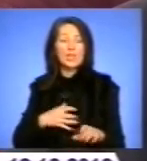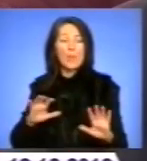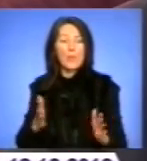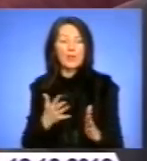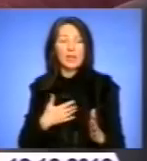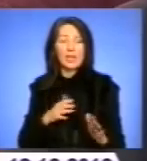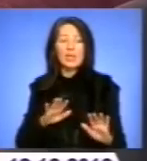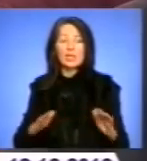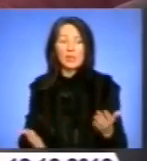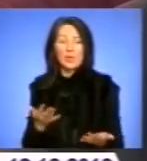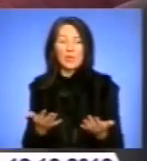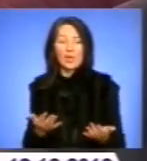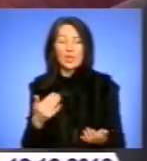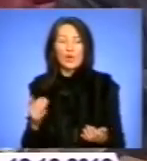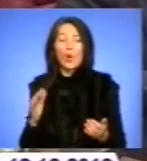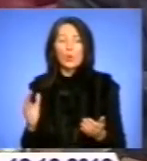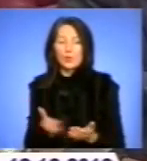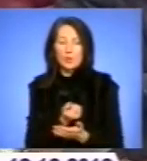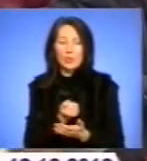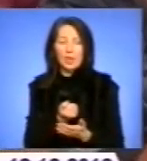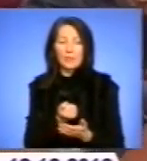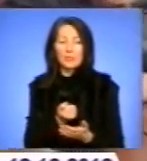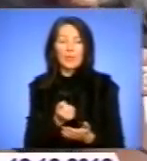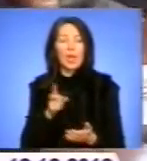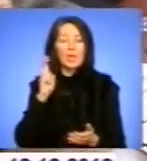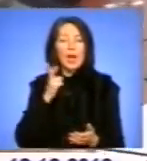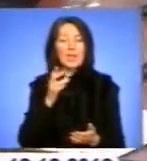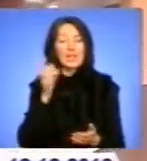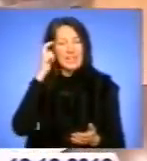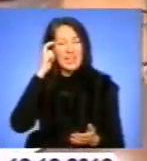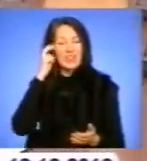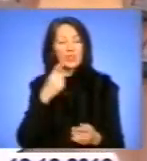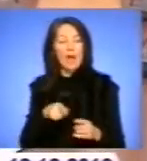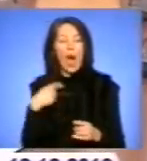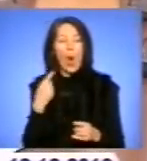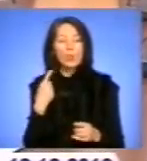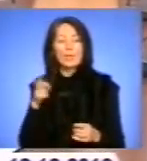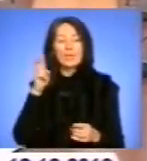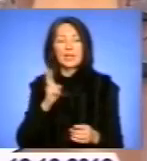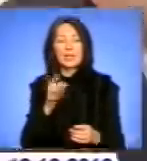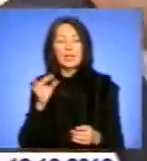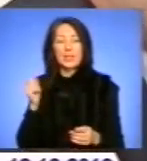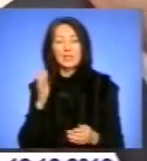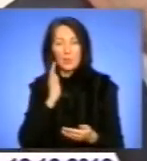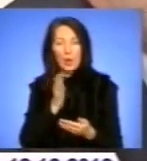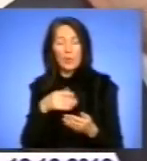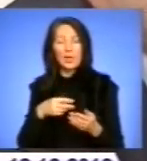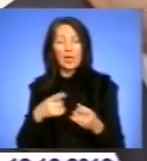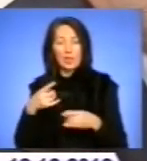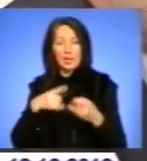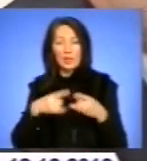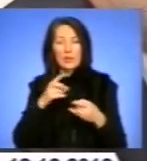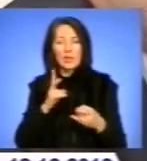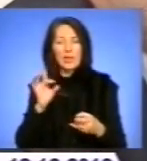не сомневаюсь в его успехе. На Київ та область китайські програми транслюватиме КДТРК. Ретрансляцію ж на інші регіони